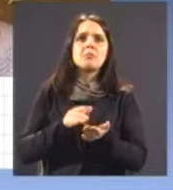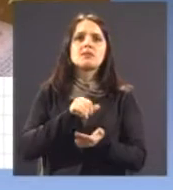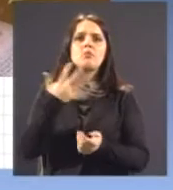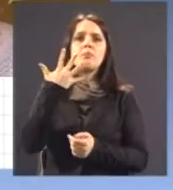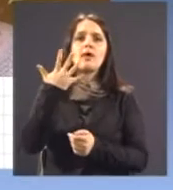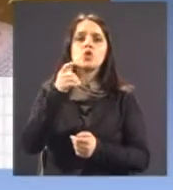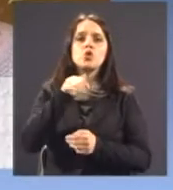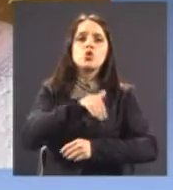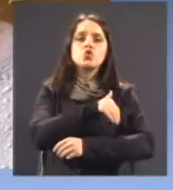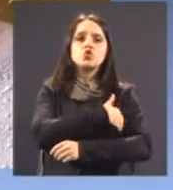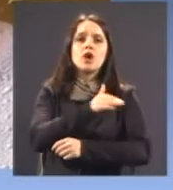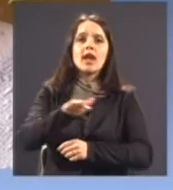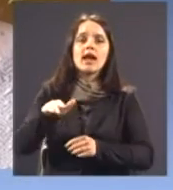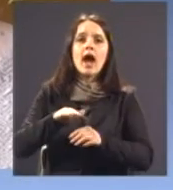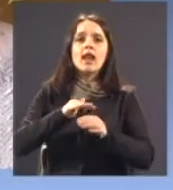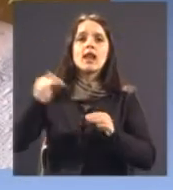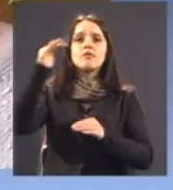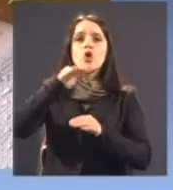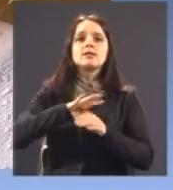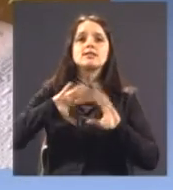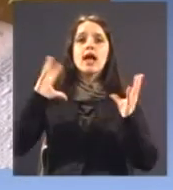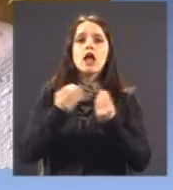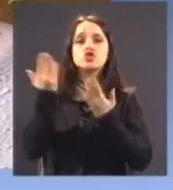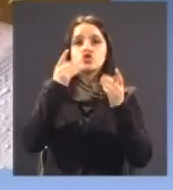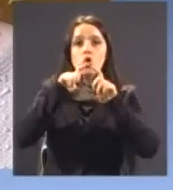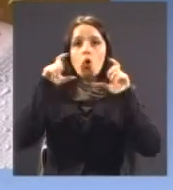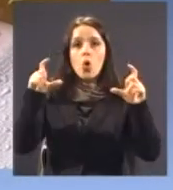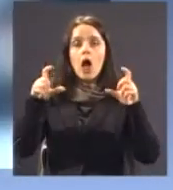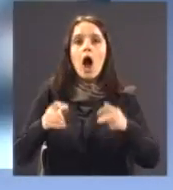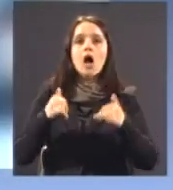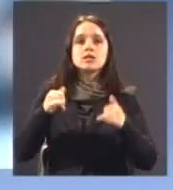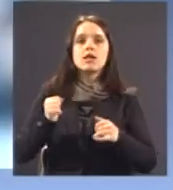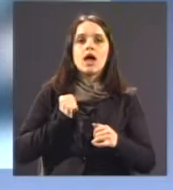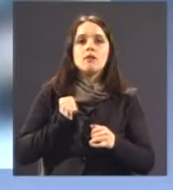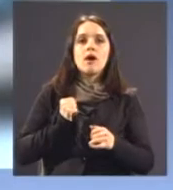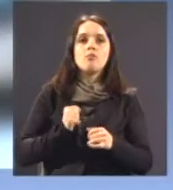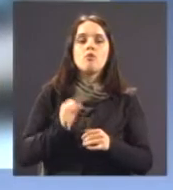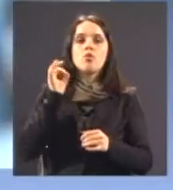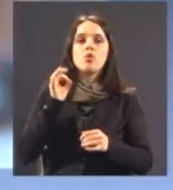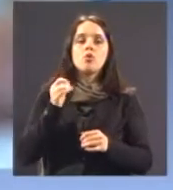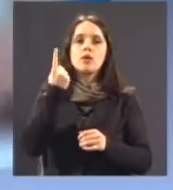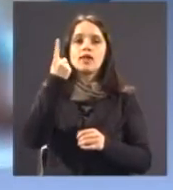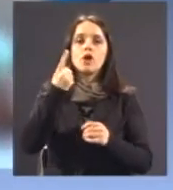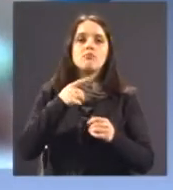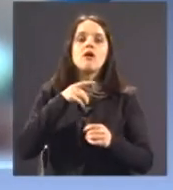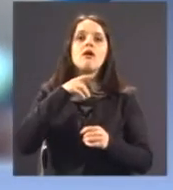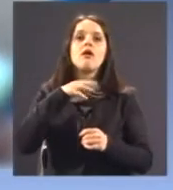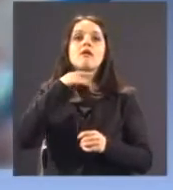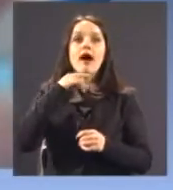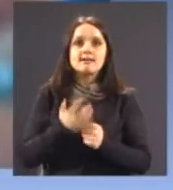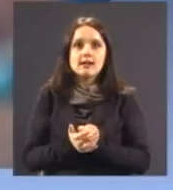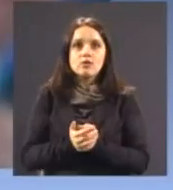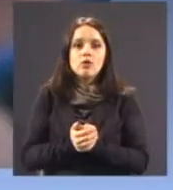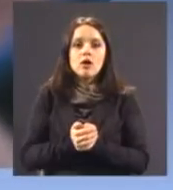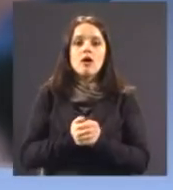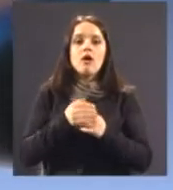na nivou cijele škole. Sad nam se to dešava maltene u jednom razredu. Teškoće to su ove mentalne najčešće i